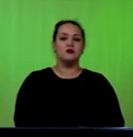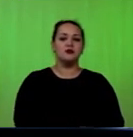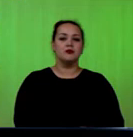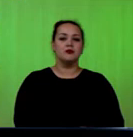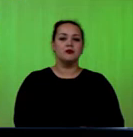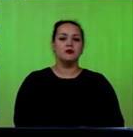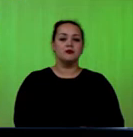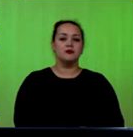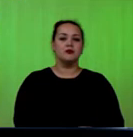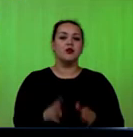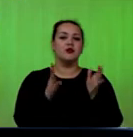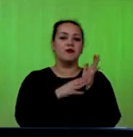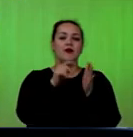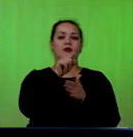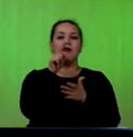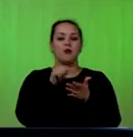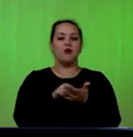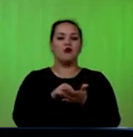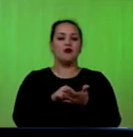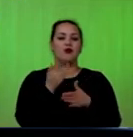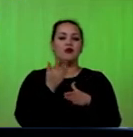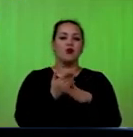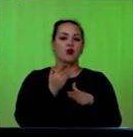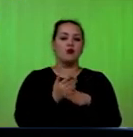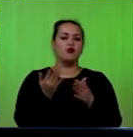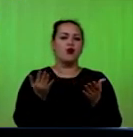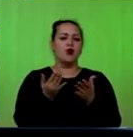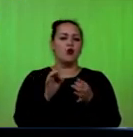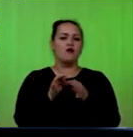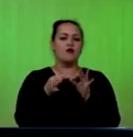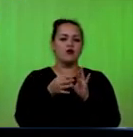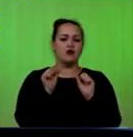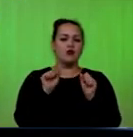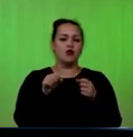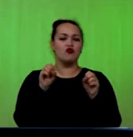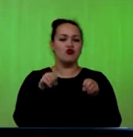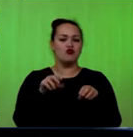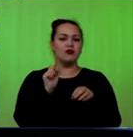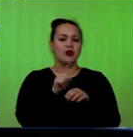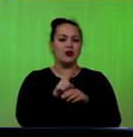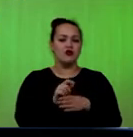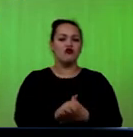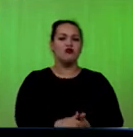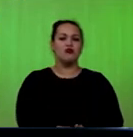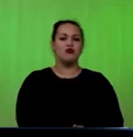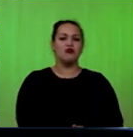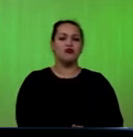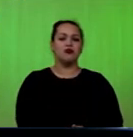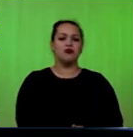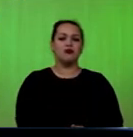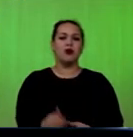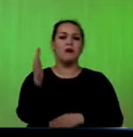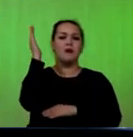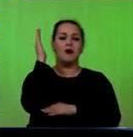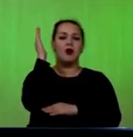409 вопрос с помощью какого выражения можно решить задачу балка длиной